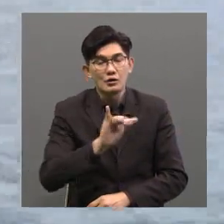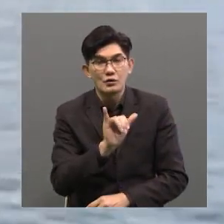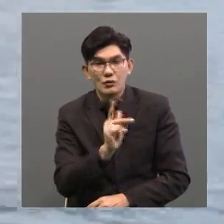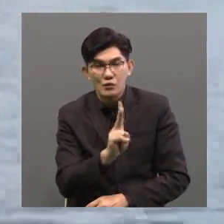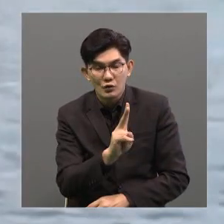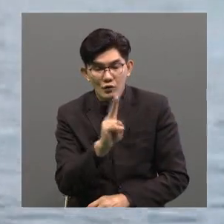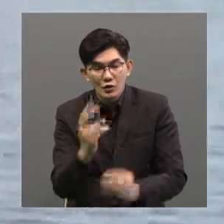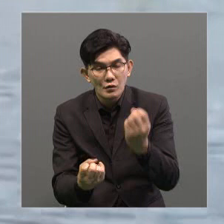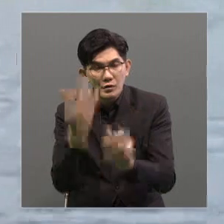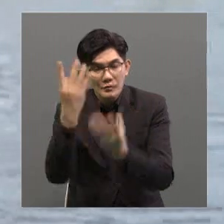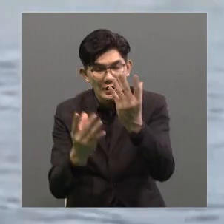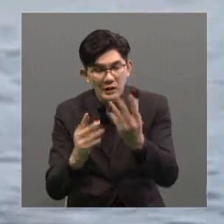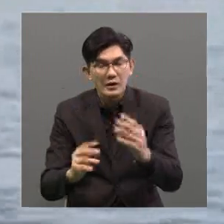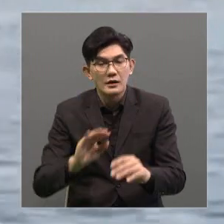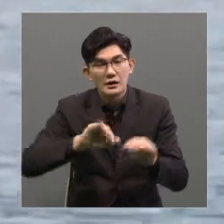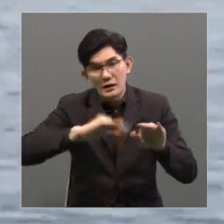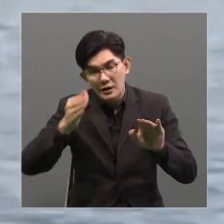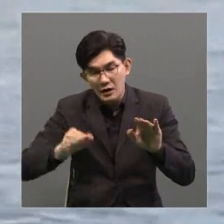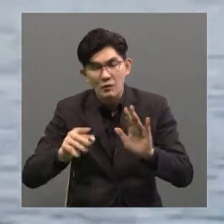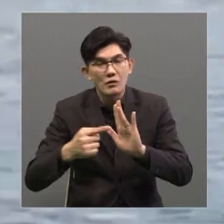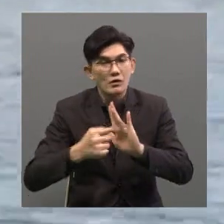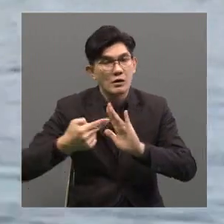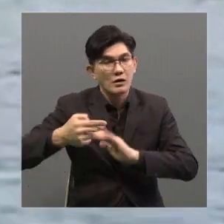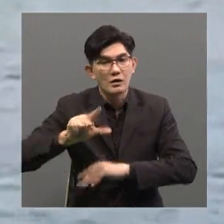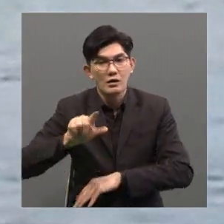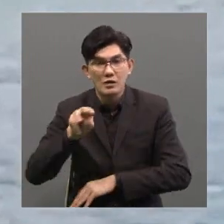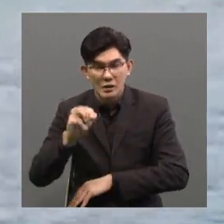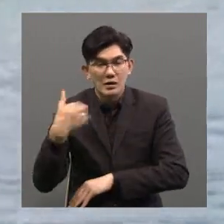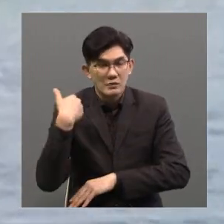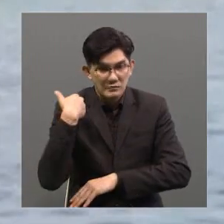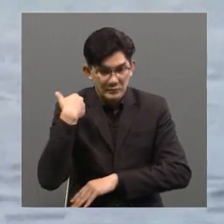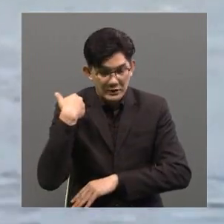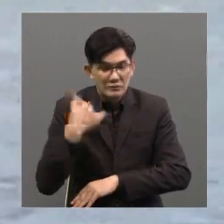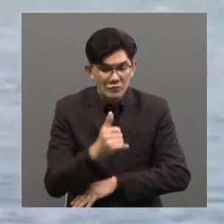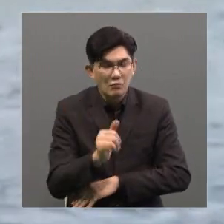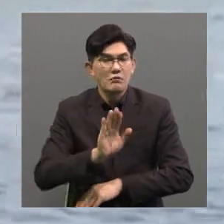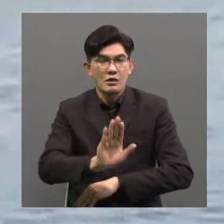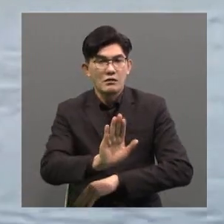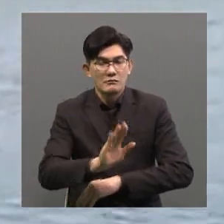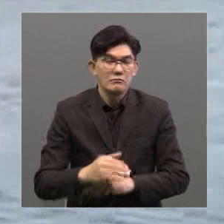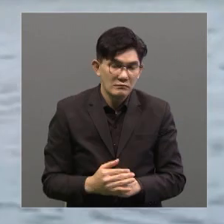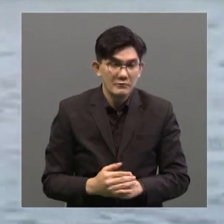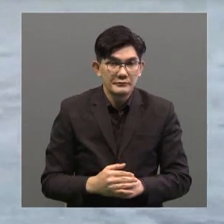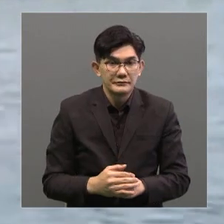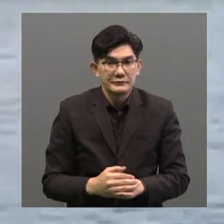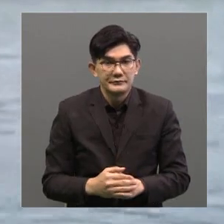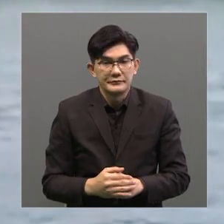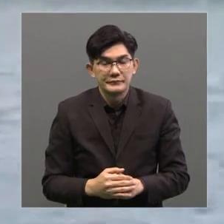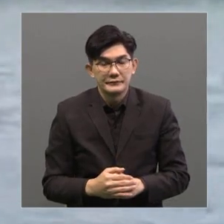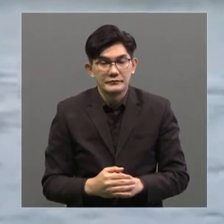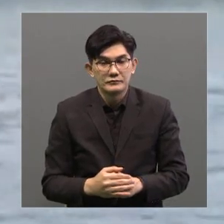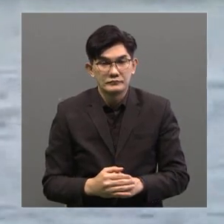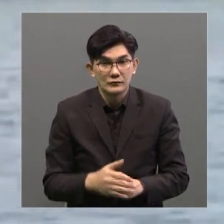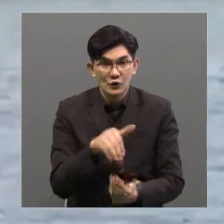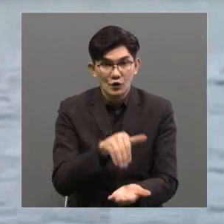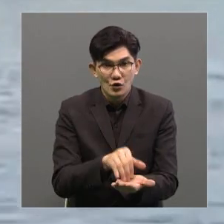ห่งชาติเฉลิมพระเกียรติไทยประจันยกเว้นในพื้นที่ที่ให้เป็นเขตบริการแล้วก็เขตนันทนาการกลางแจ้งนั่นเองค่ะ ส่วน